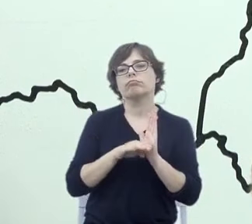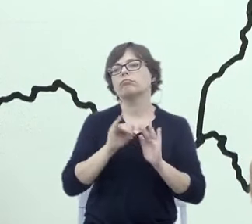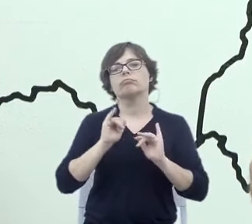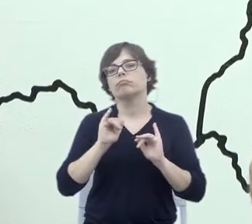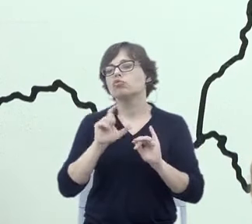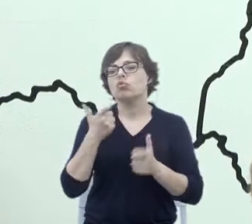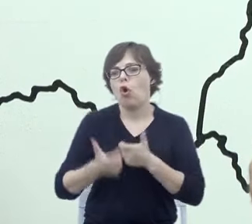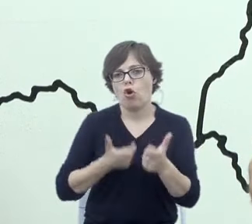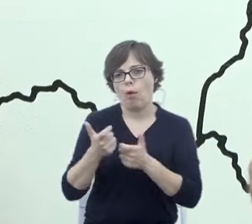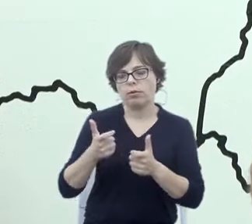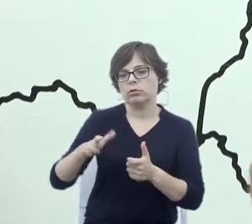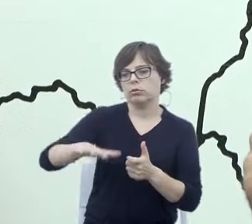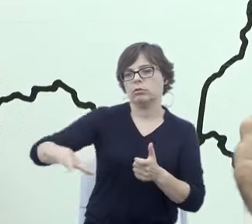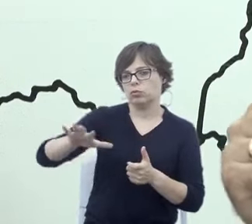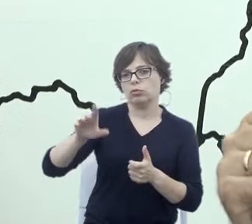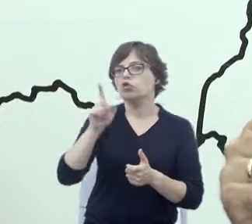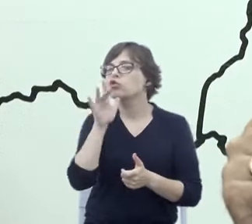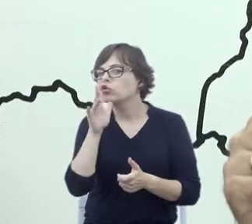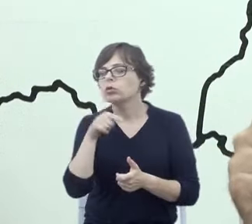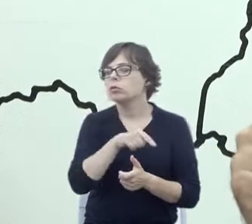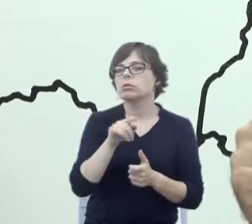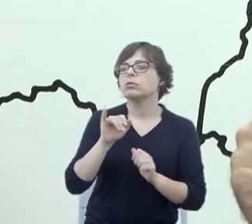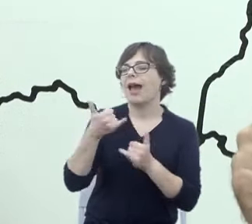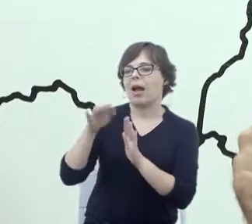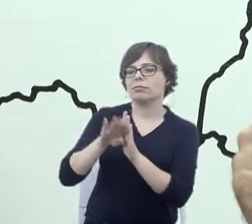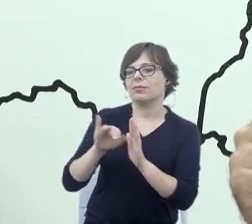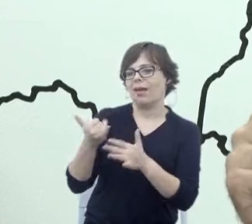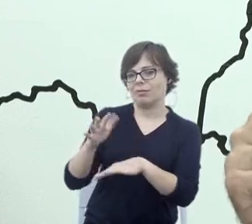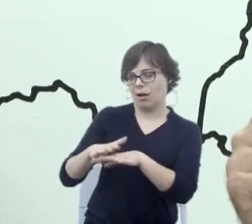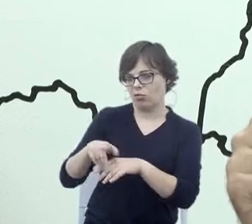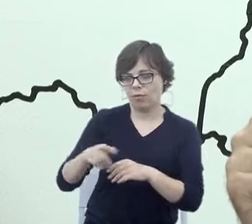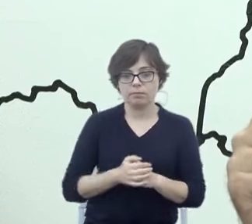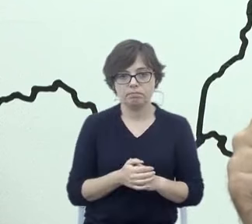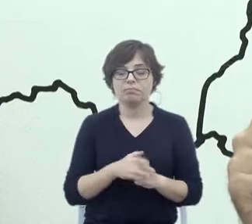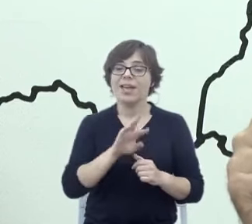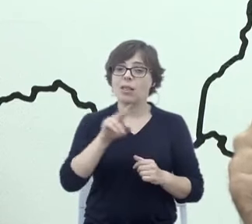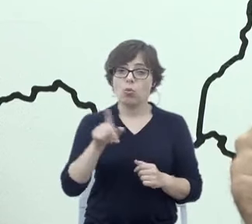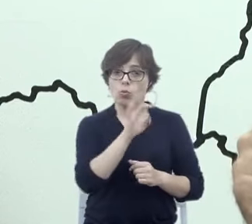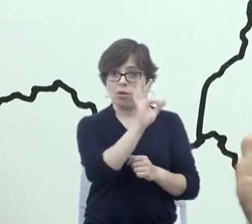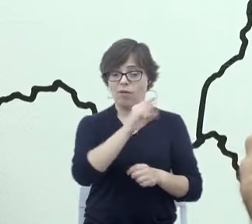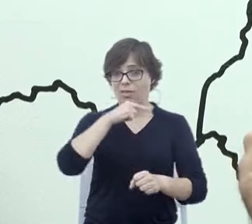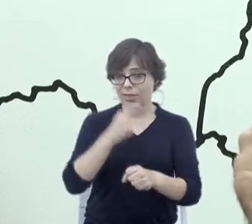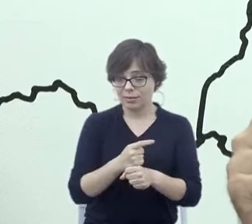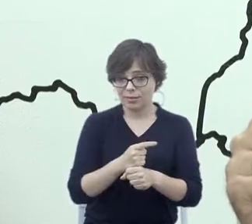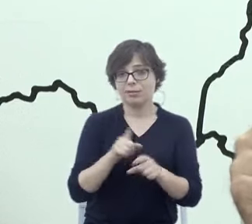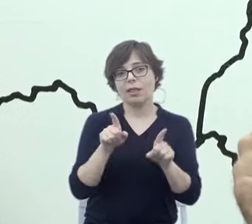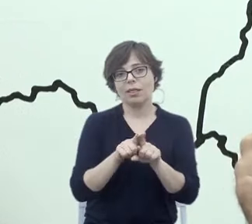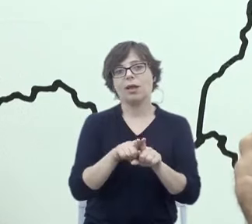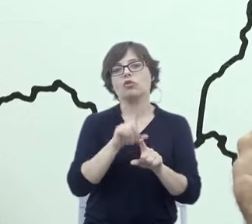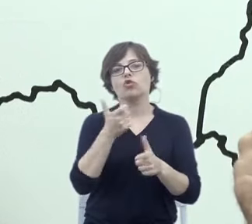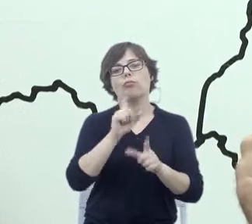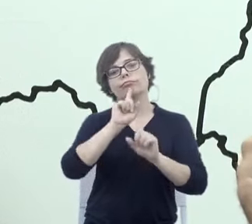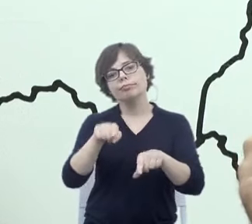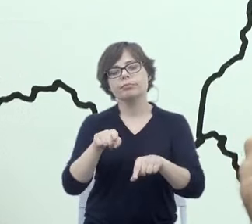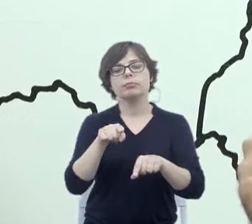z ludnością żydowską. Niektóre z jego decyzji i zaleceń ogłoszonych